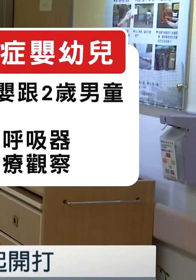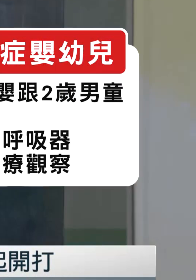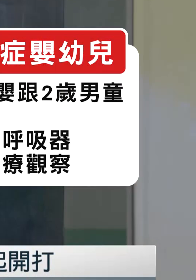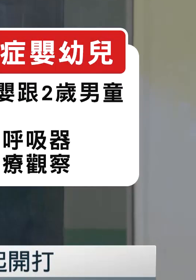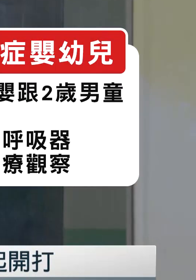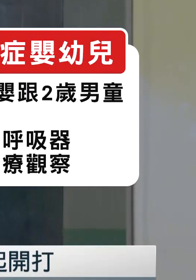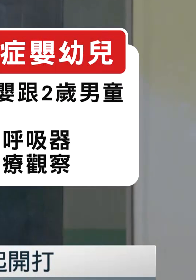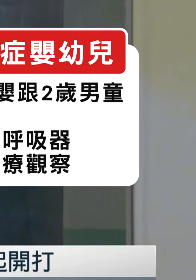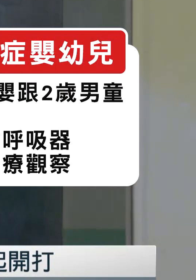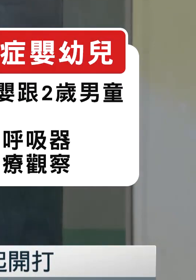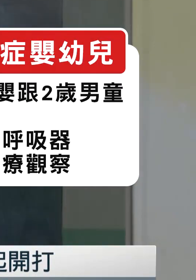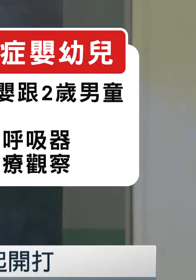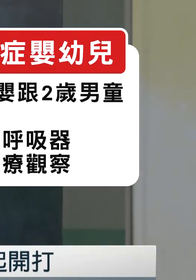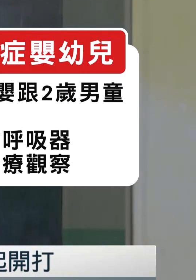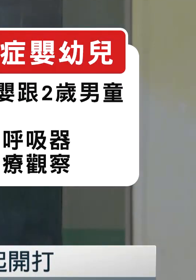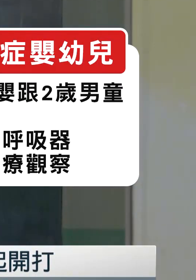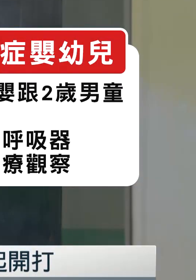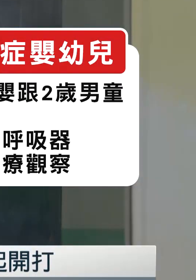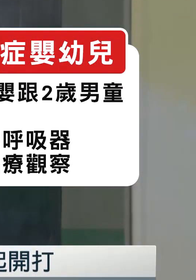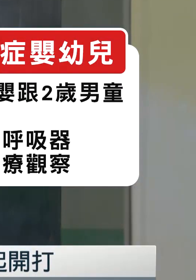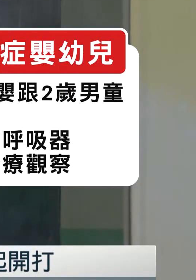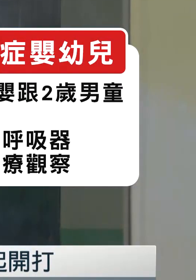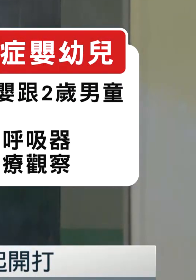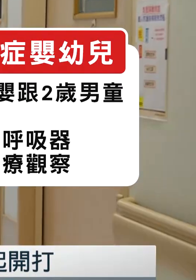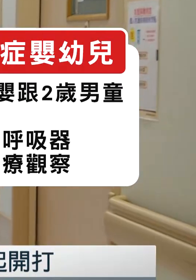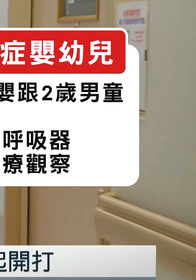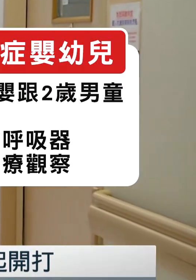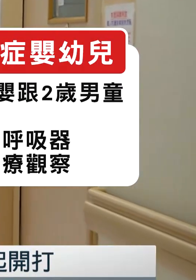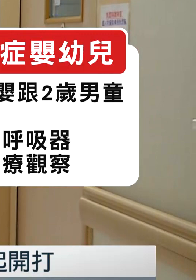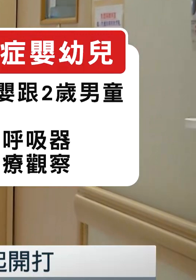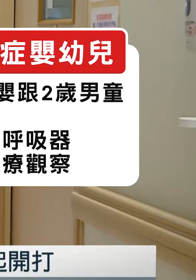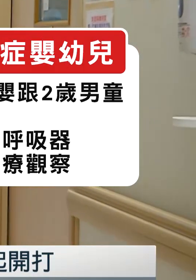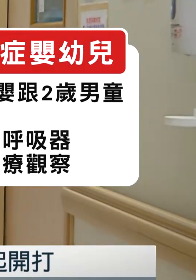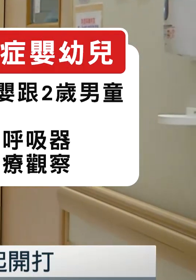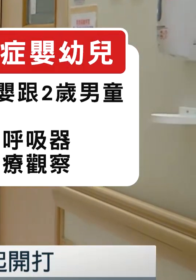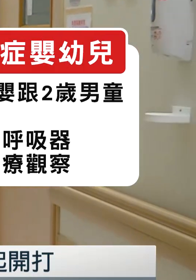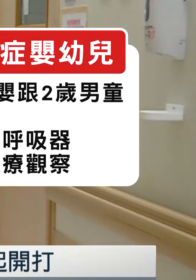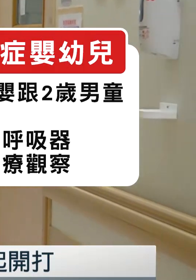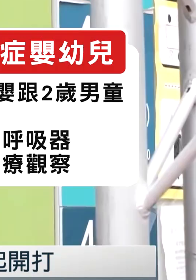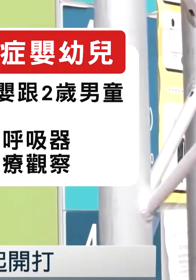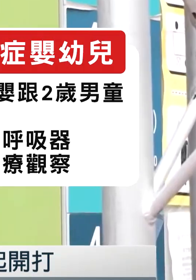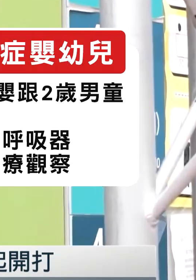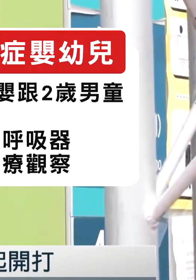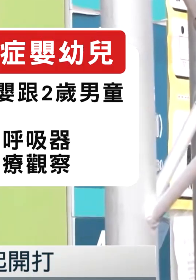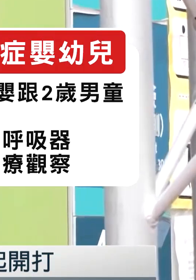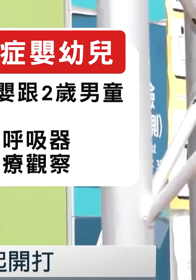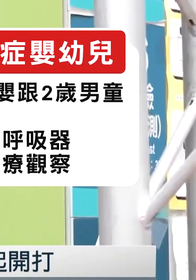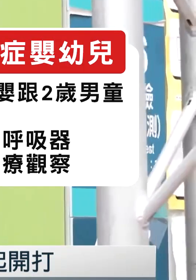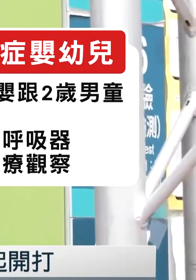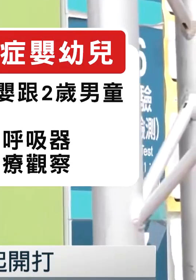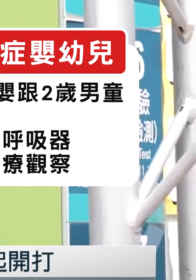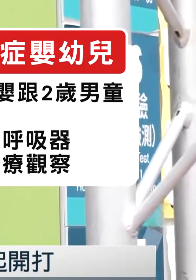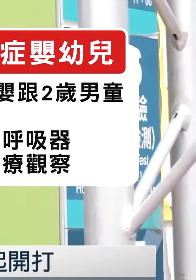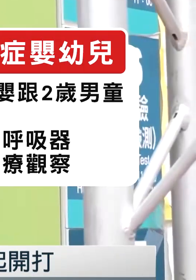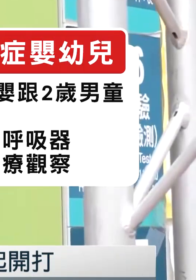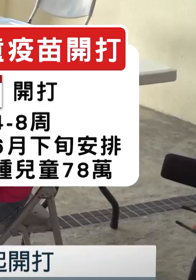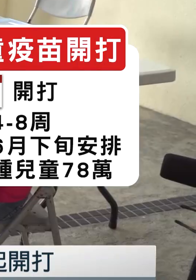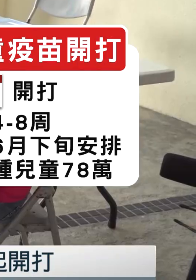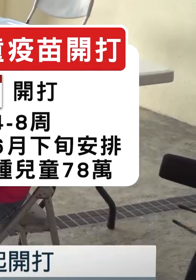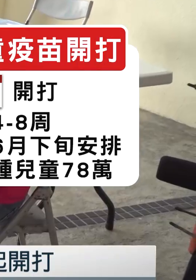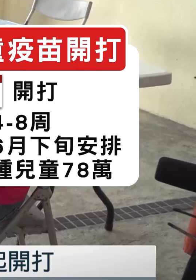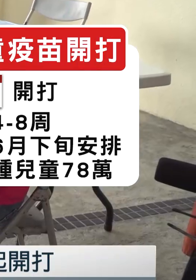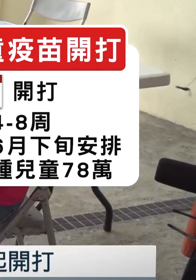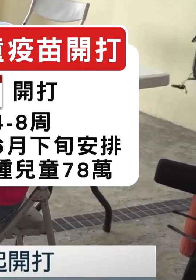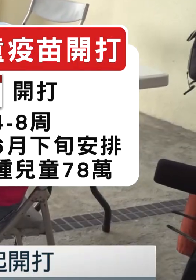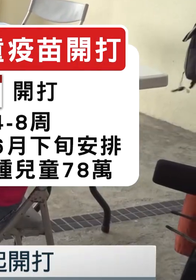2名肺炎重症婴幼儿，分别为4个月大男婴跟2岁男童，目前在加护病房治疗观察中。